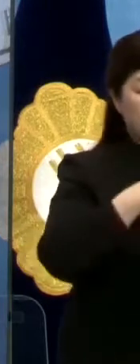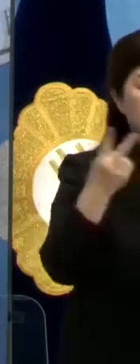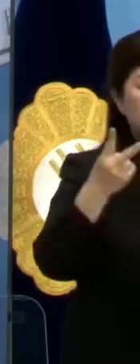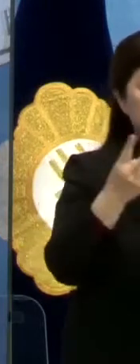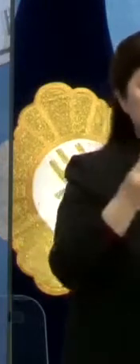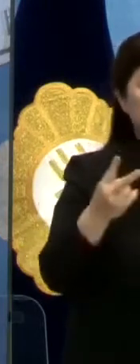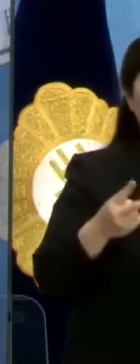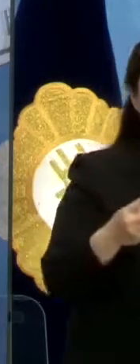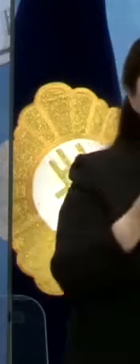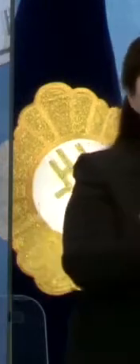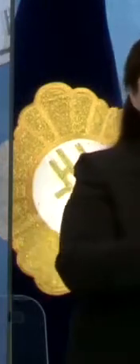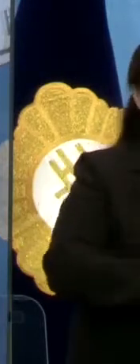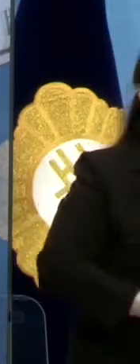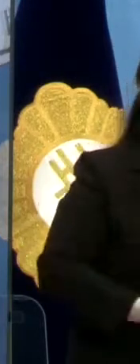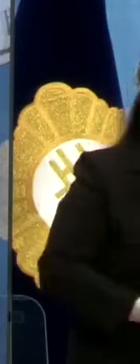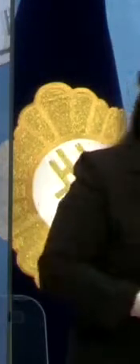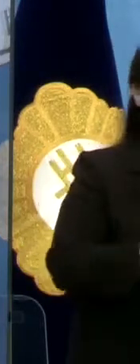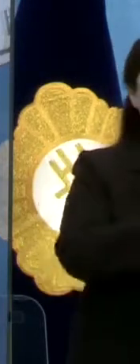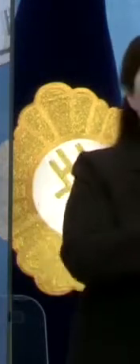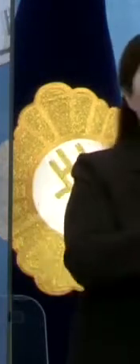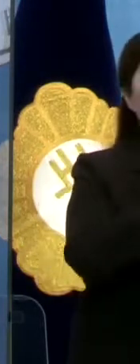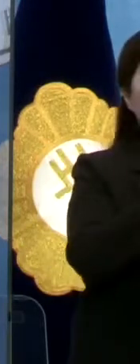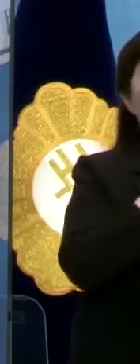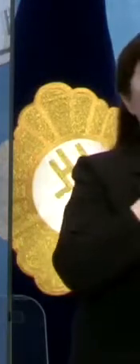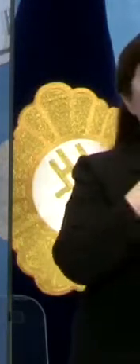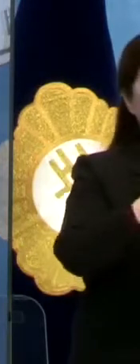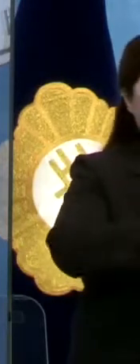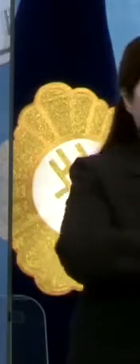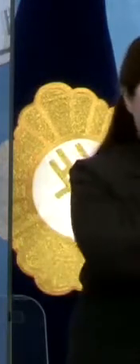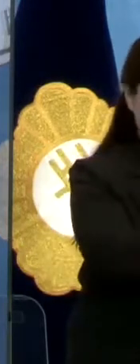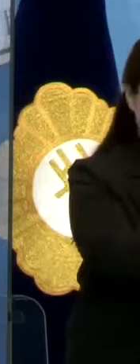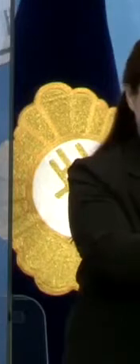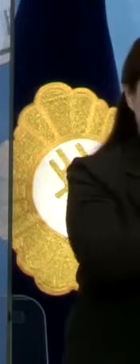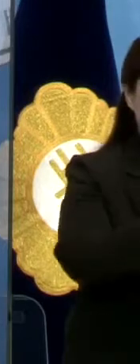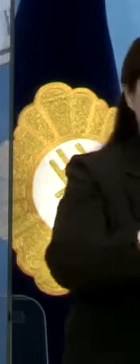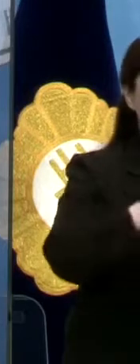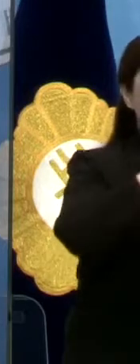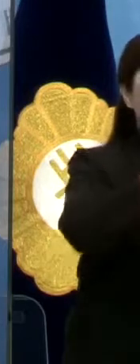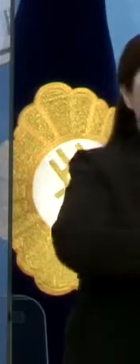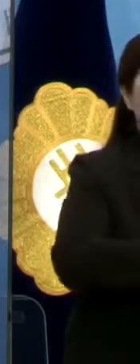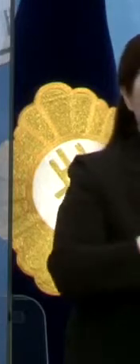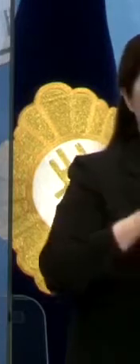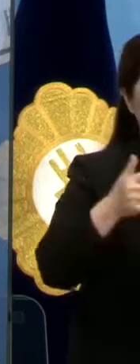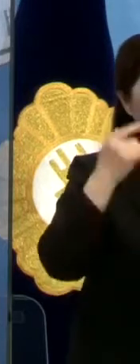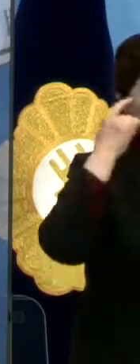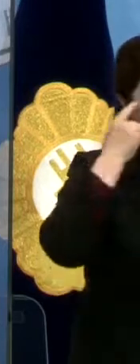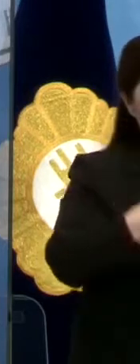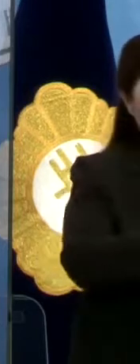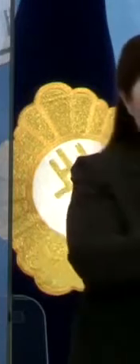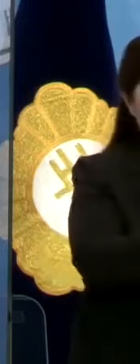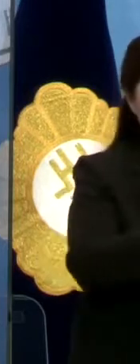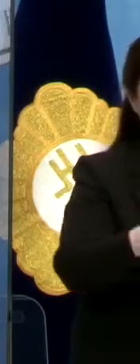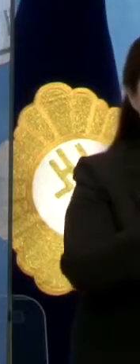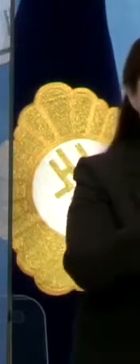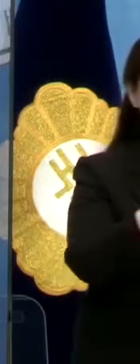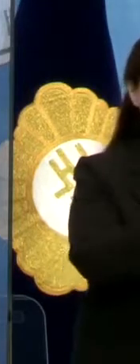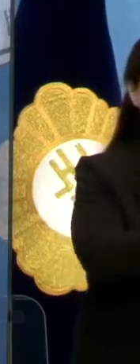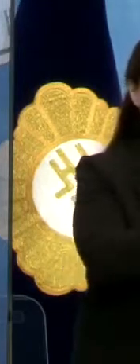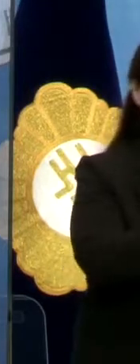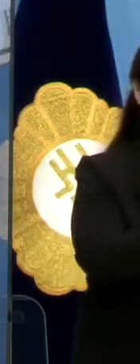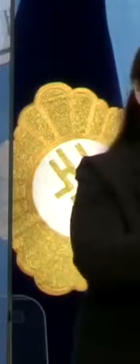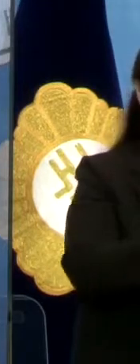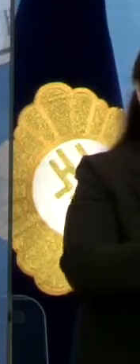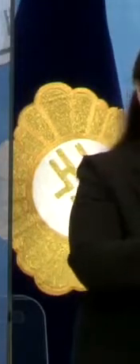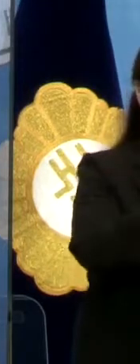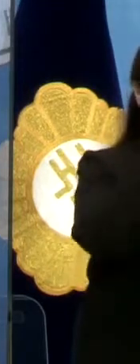다시 감사하고 그들이 베풀었던 봉사와 희생정신을 전 세계와 공감하고자 하는 노력이 저는 특별하게